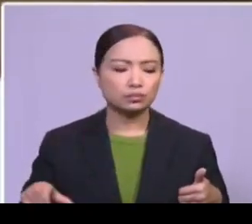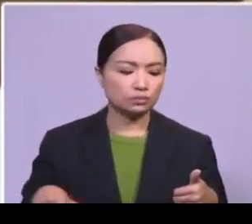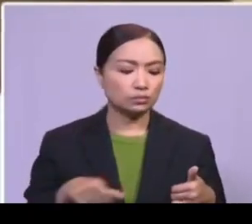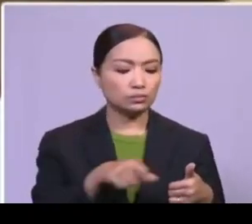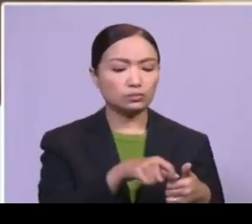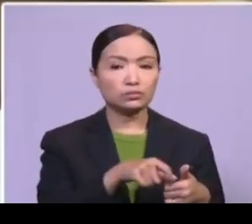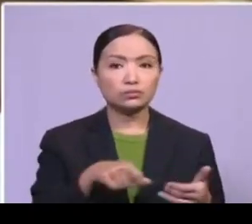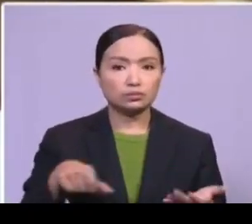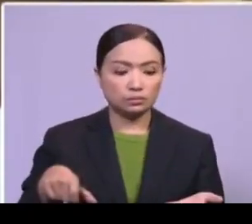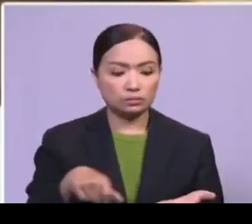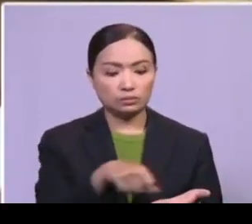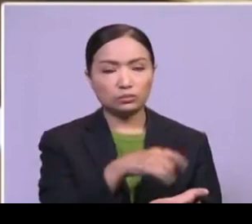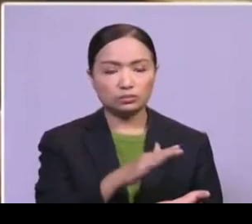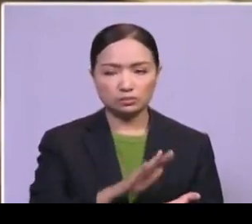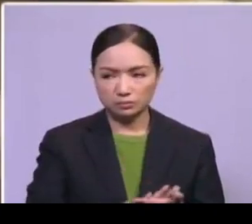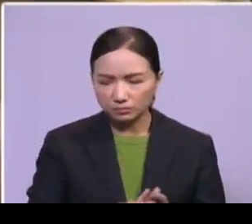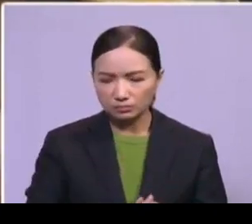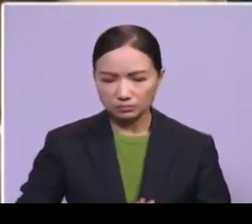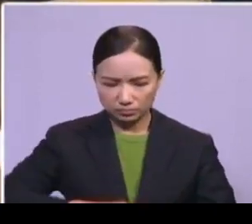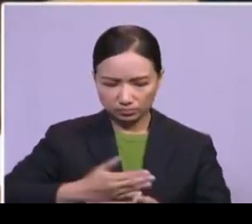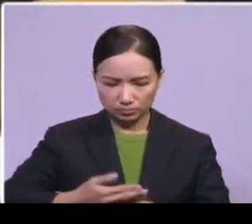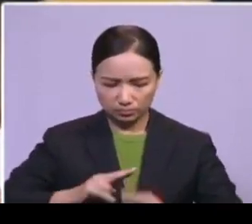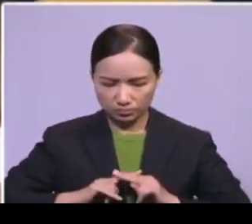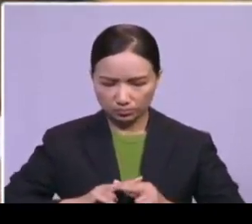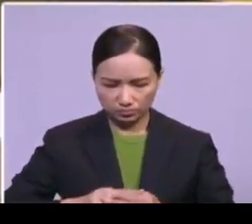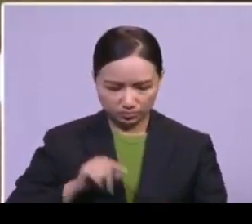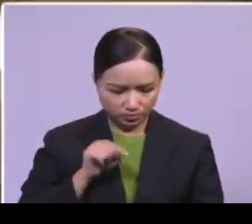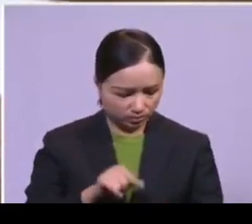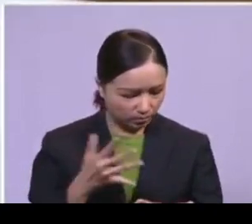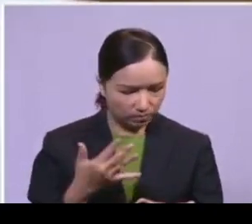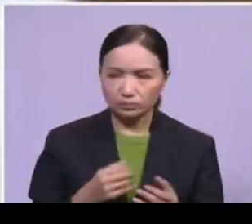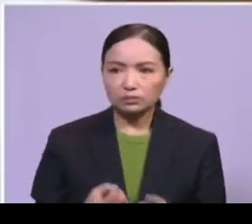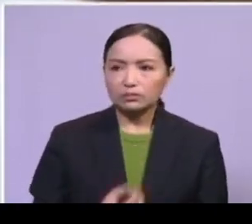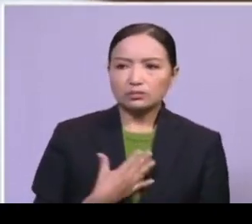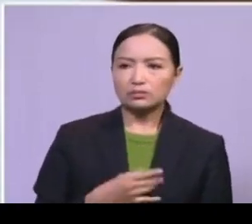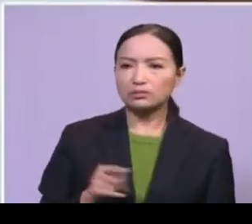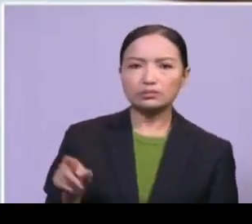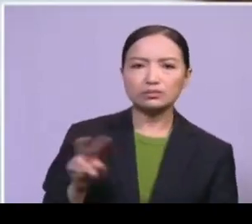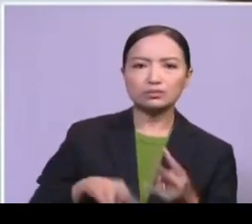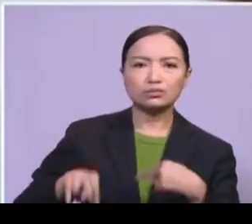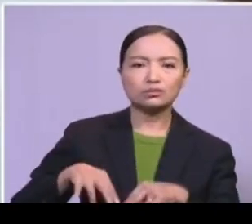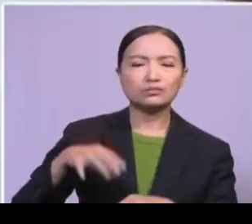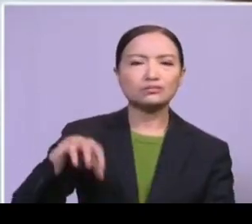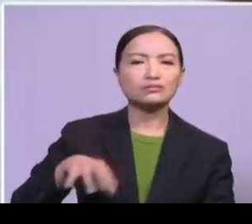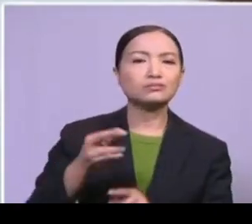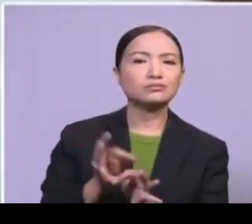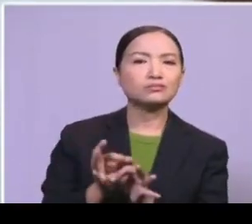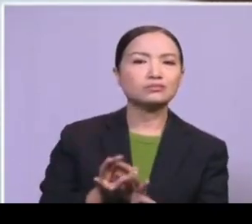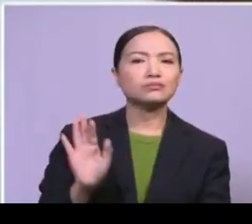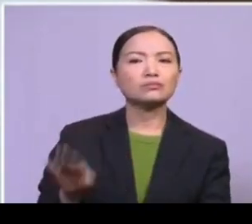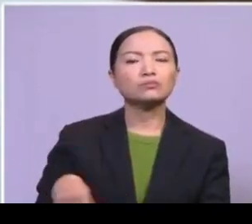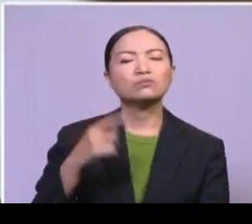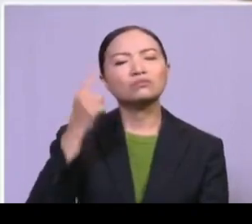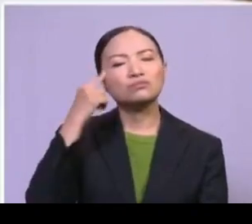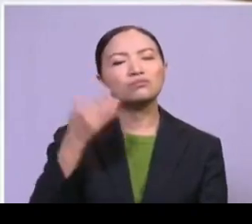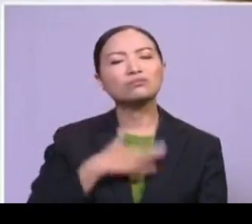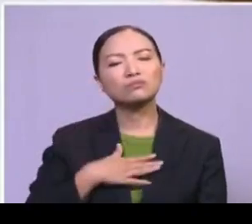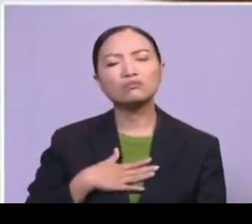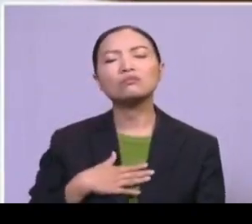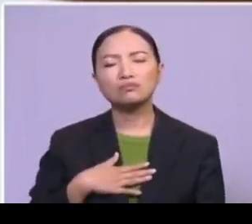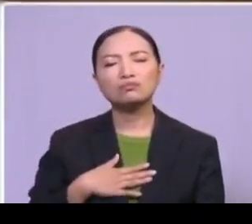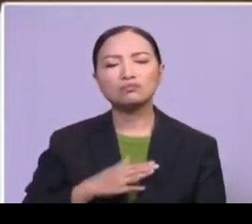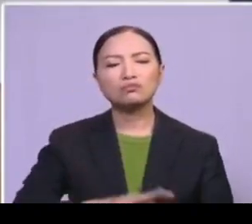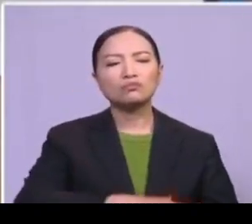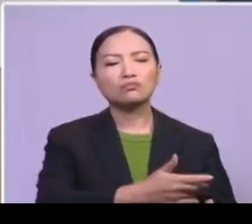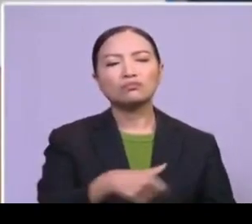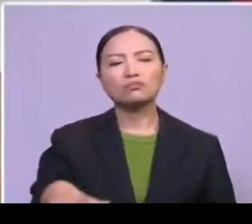จพบว่าอ้าวเงินไม่เข้าบัญชีตกใจมากตรวจสอบกับธนาคารต้นทางปรากฏว่าโลรู้ว่าเธอโอนเงินผิดบัญชี